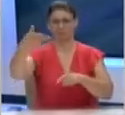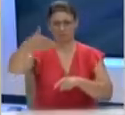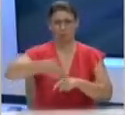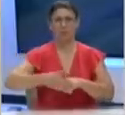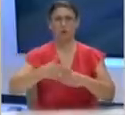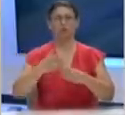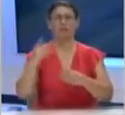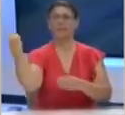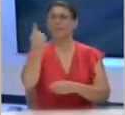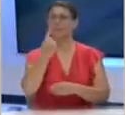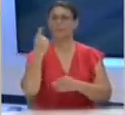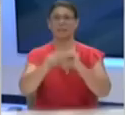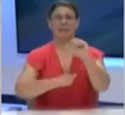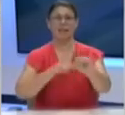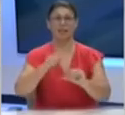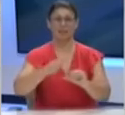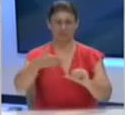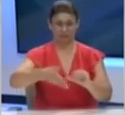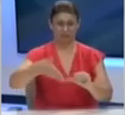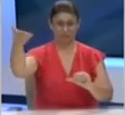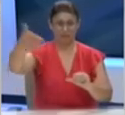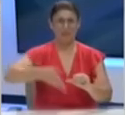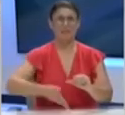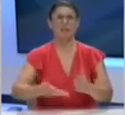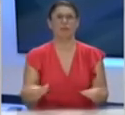κλιματική αλλαγή που σήμερα βρίσκουμε μπροστά μας?